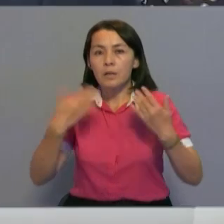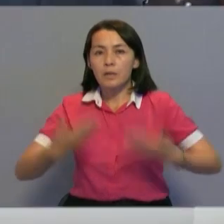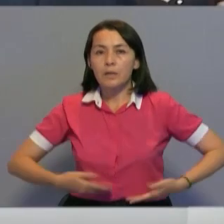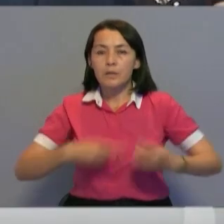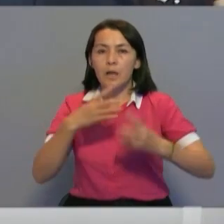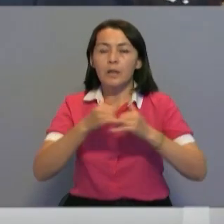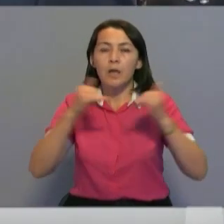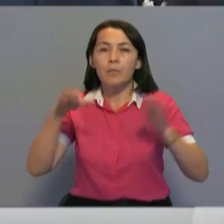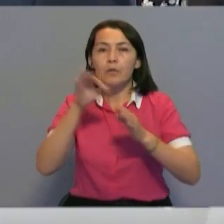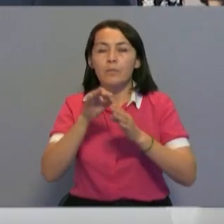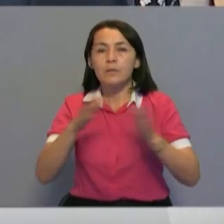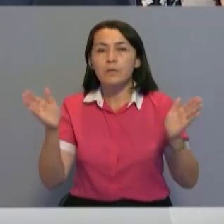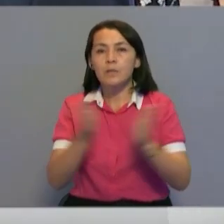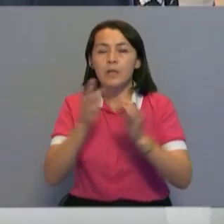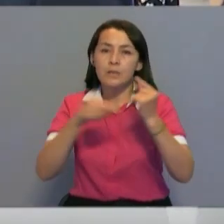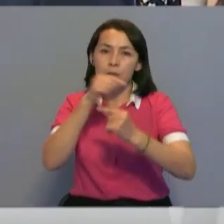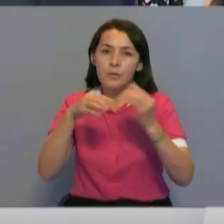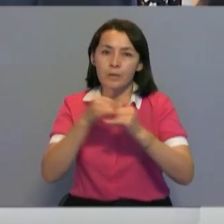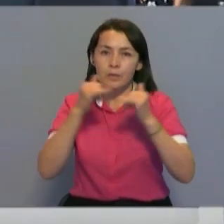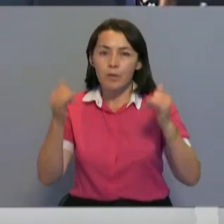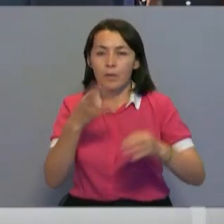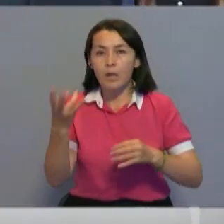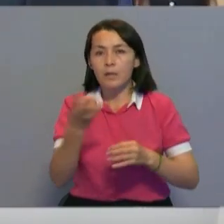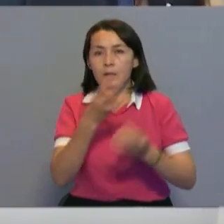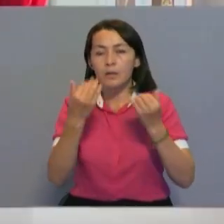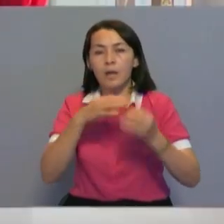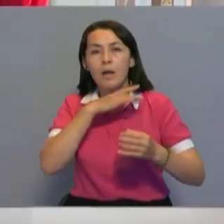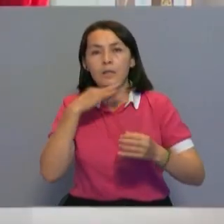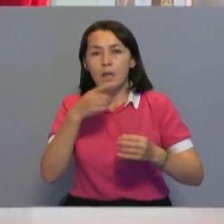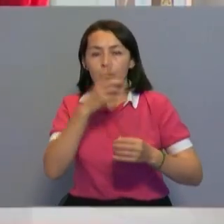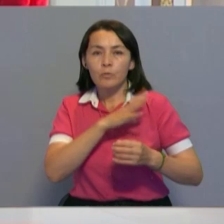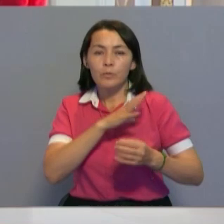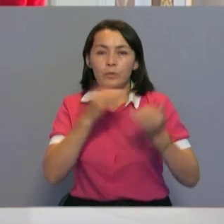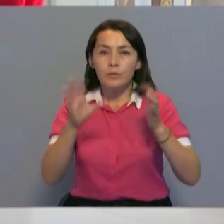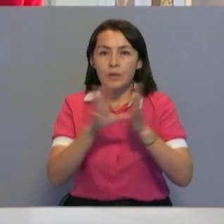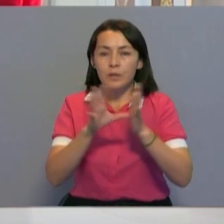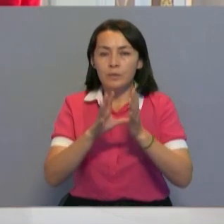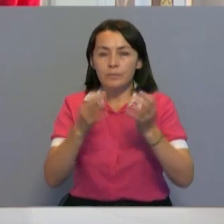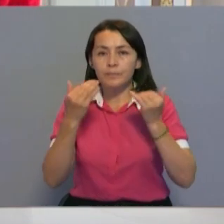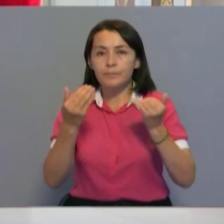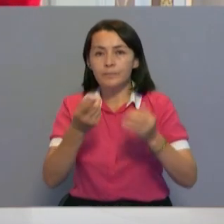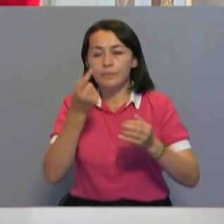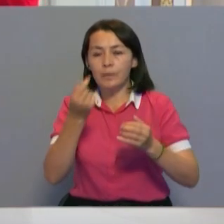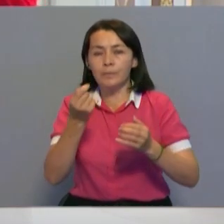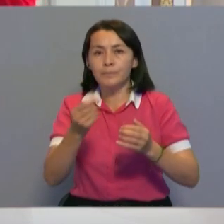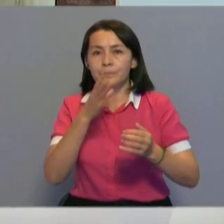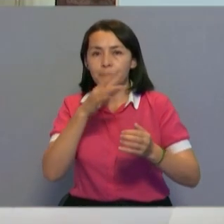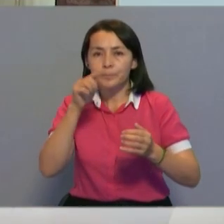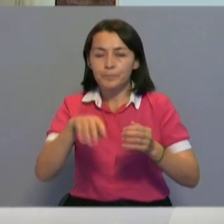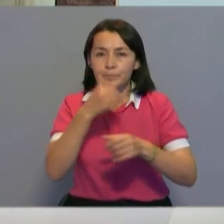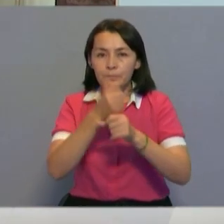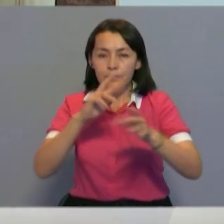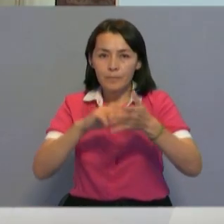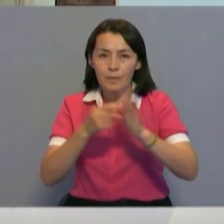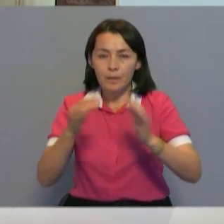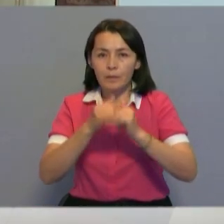әл-ауқатын көтеру мақсатында шағын және орта бизнесті дамыту қажеттігі бірнеше рет айтты. Электр энергиясының тапшылығы болған жағдайда маңызды